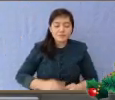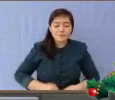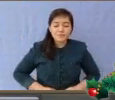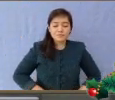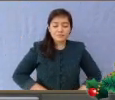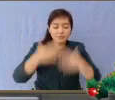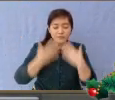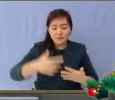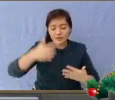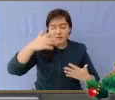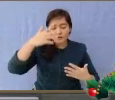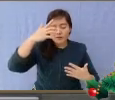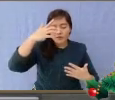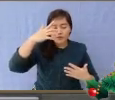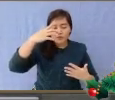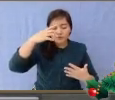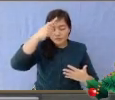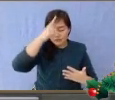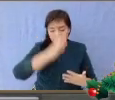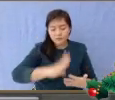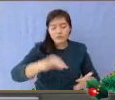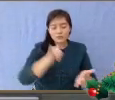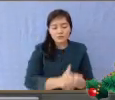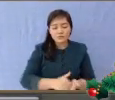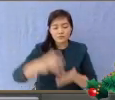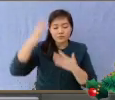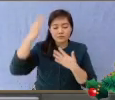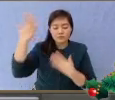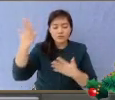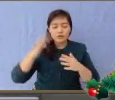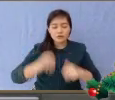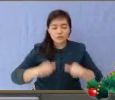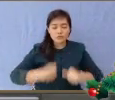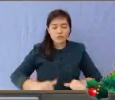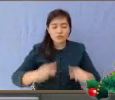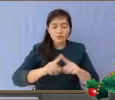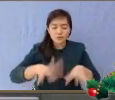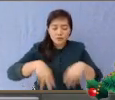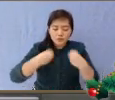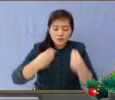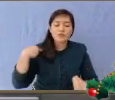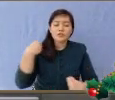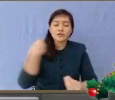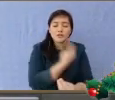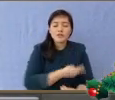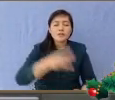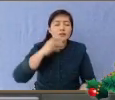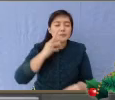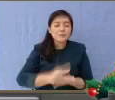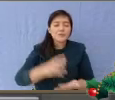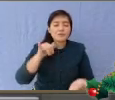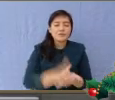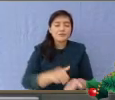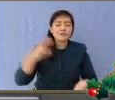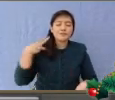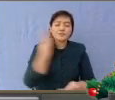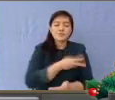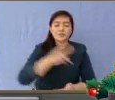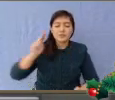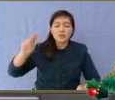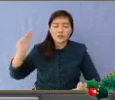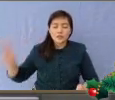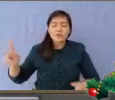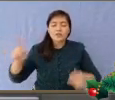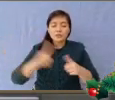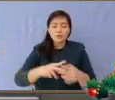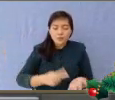niyo pinagkaloob po sa amin ang mensahe na kailangan po namin para sa patuloy pong ikalalakas namin spiritual na pumuhay bago po matapos ang taon na